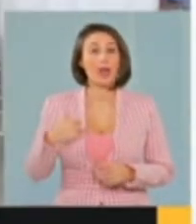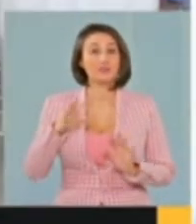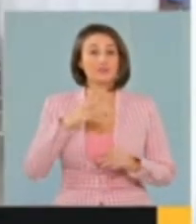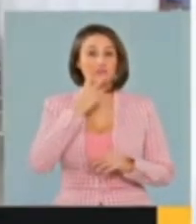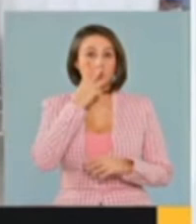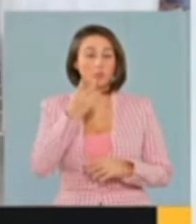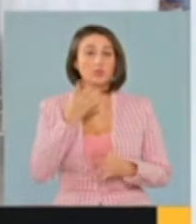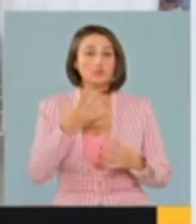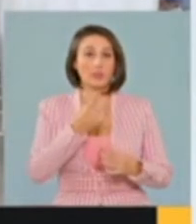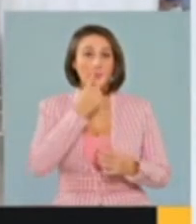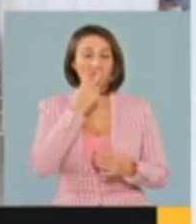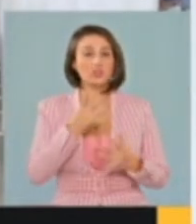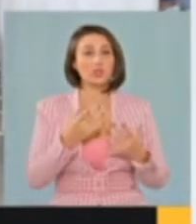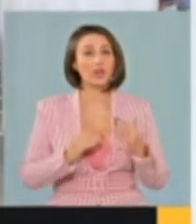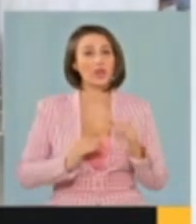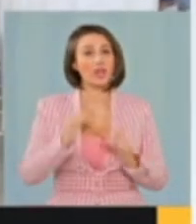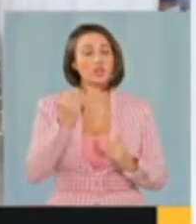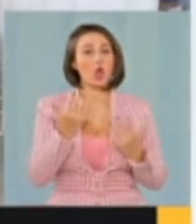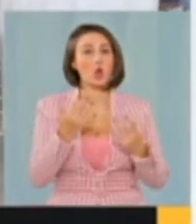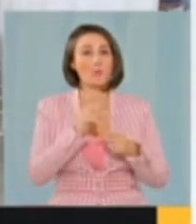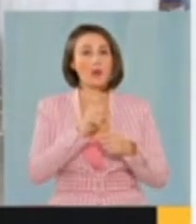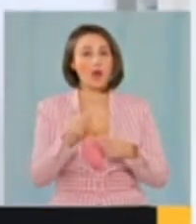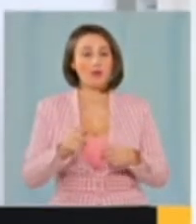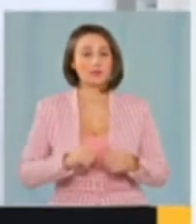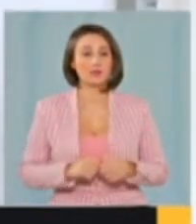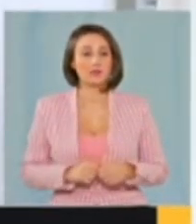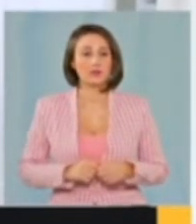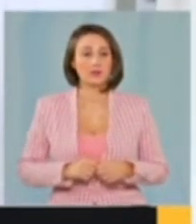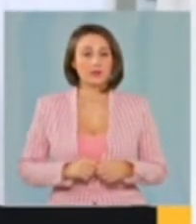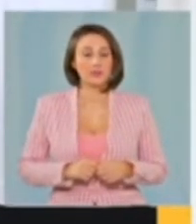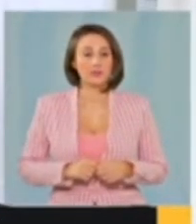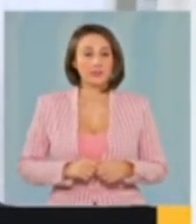în ceea ce privește creșterea numărului de cazuri o